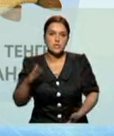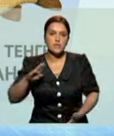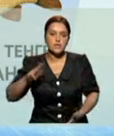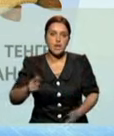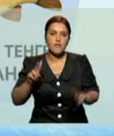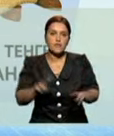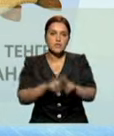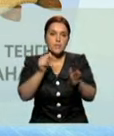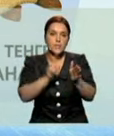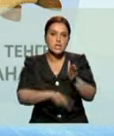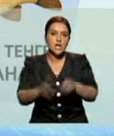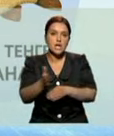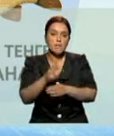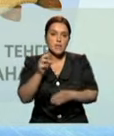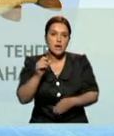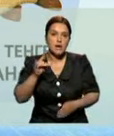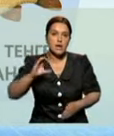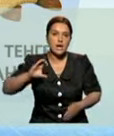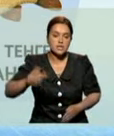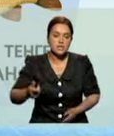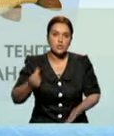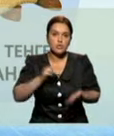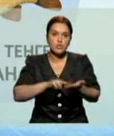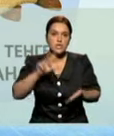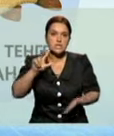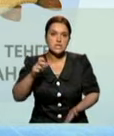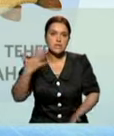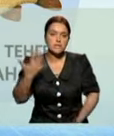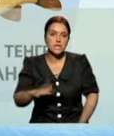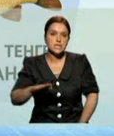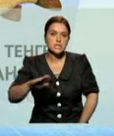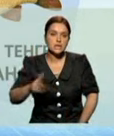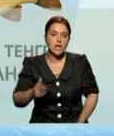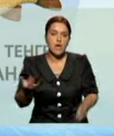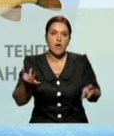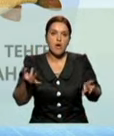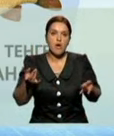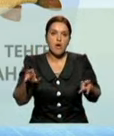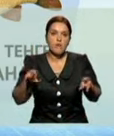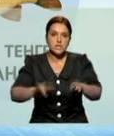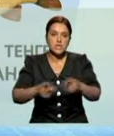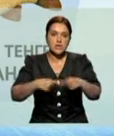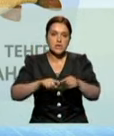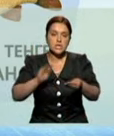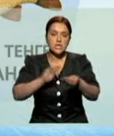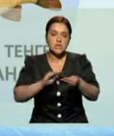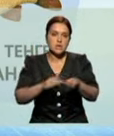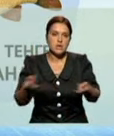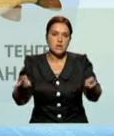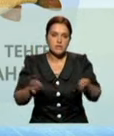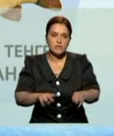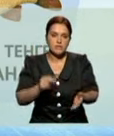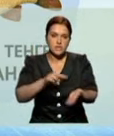Астане подешевела рыба. Карась теперь стоит 350 тенге вместо 400. В остальных регионах цены остаются стабильными.